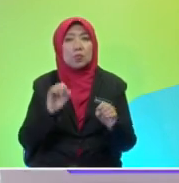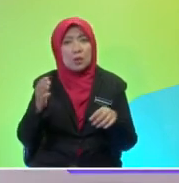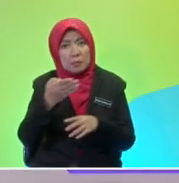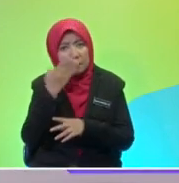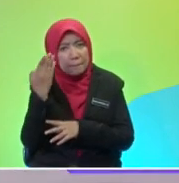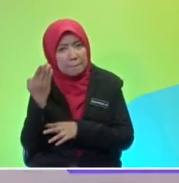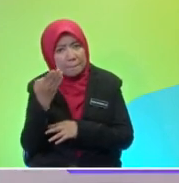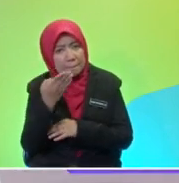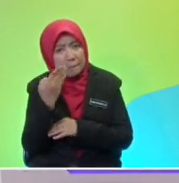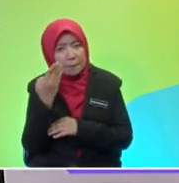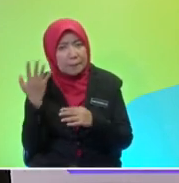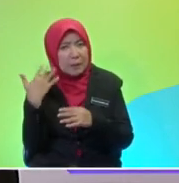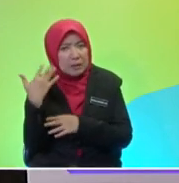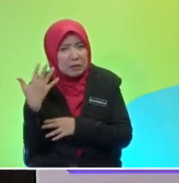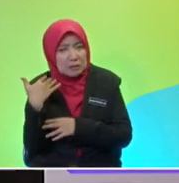panas